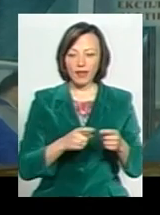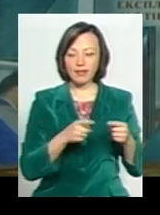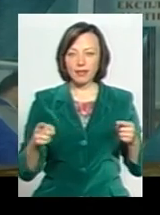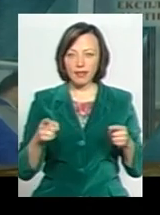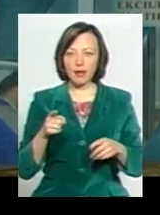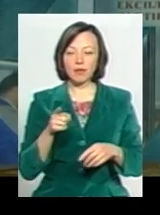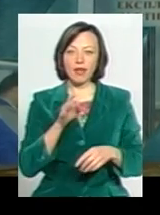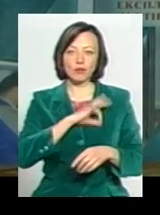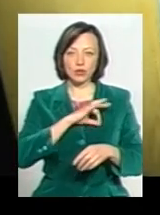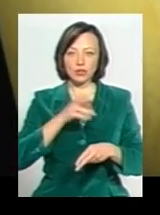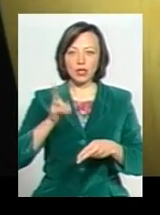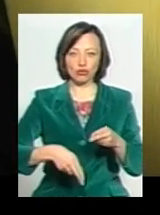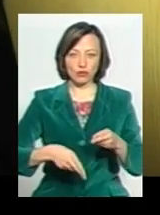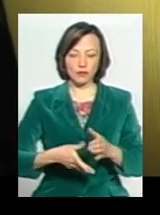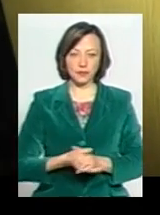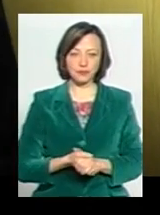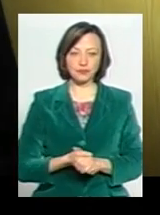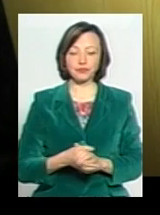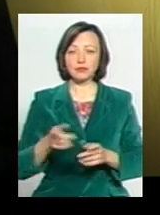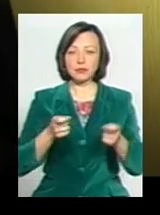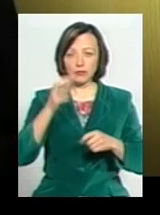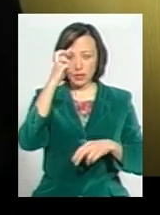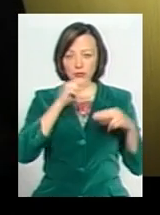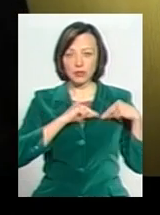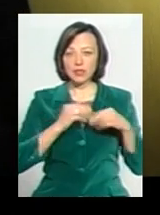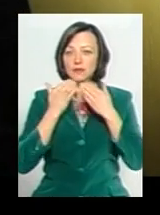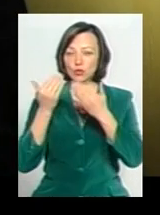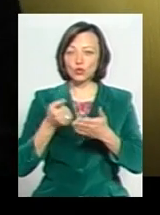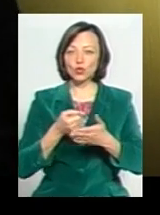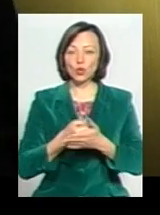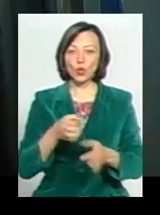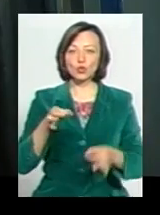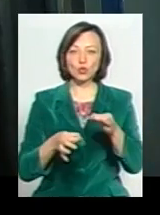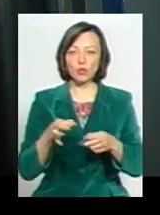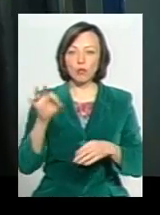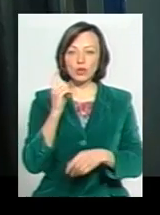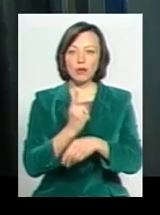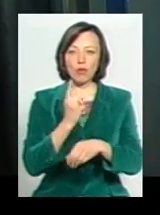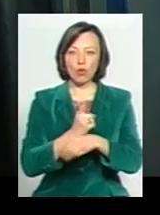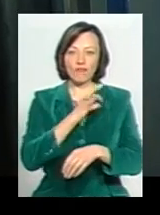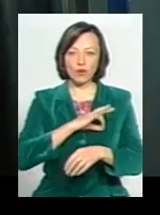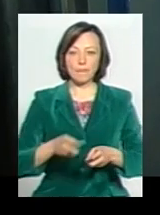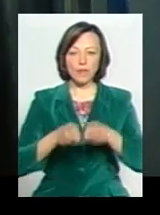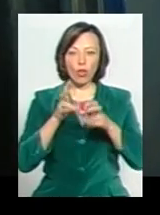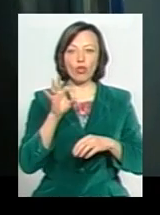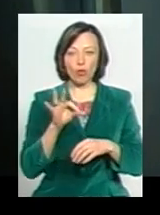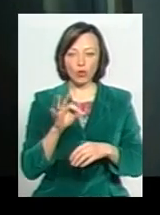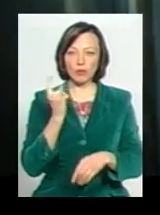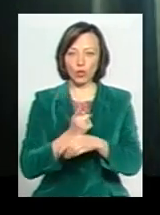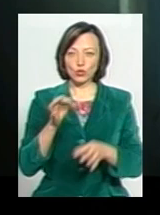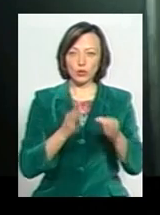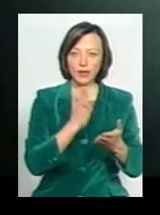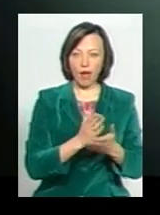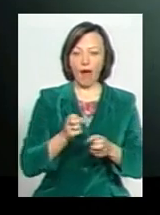термін експлуатації яких закінчився. Управління Держпраці звернулося до суду про заборону експлуатації підйомників. Та попри заборону суду,